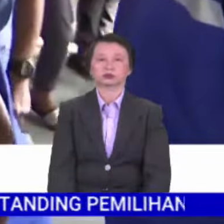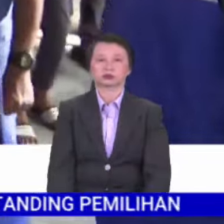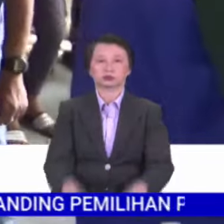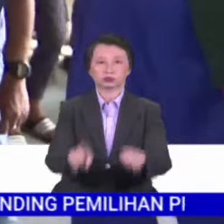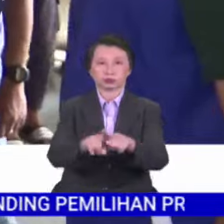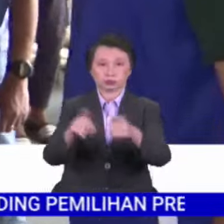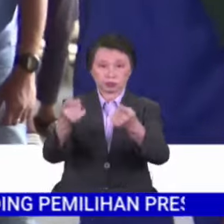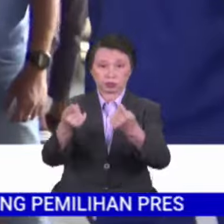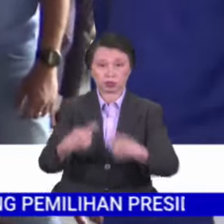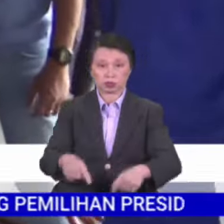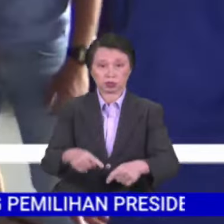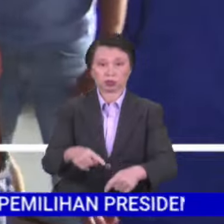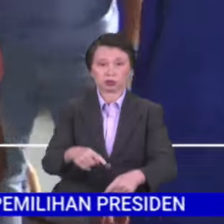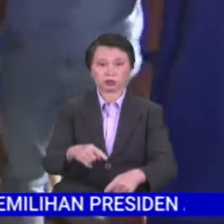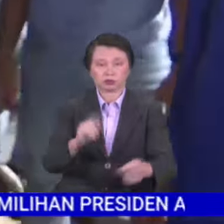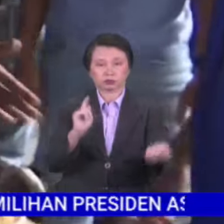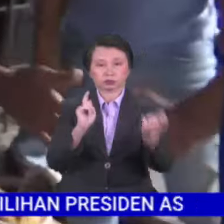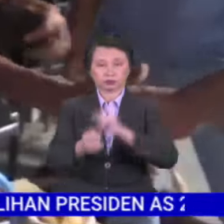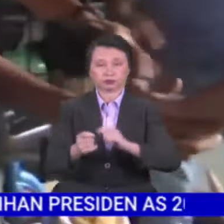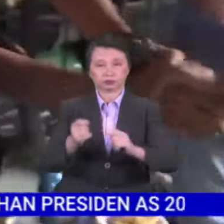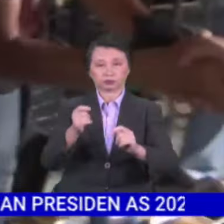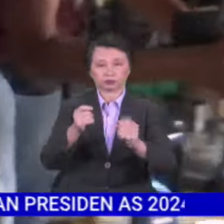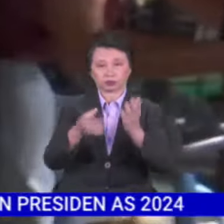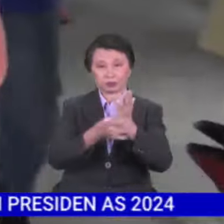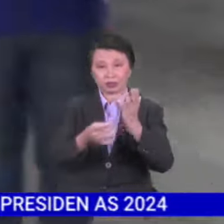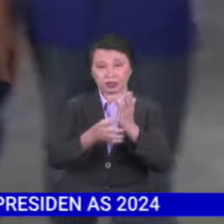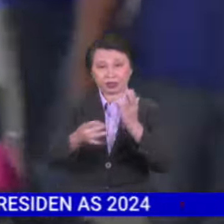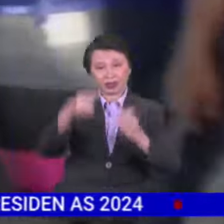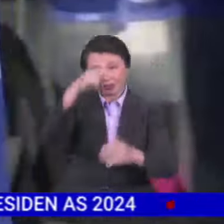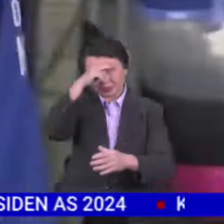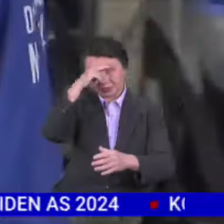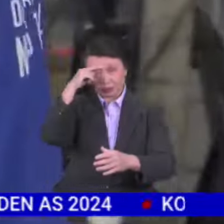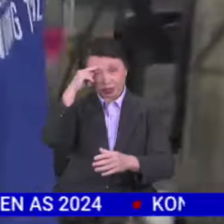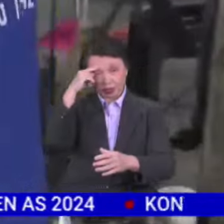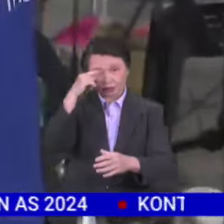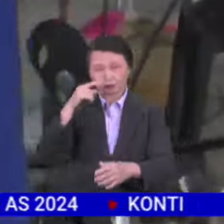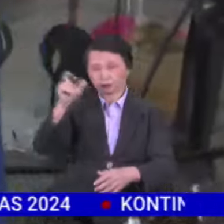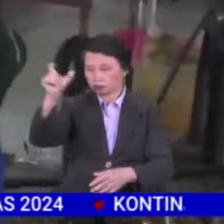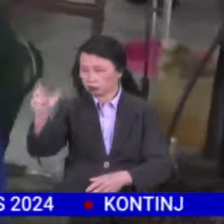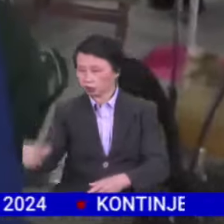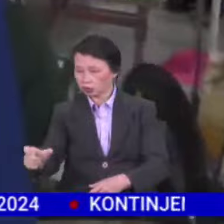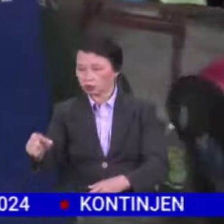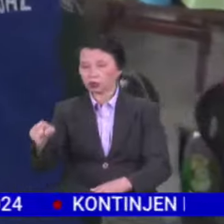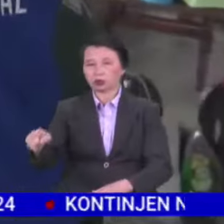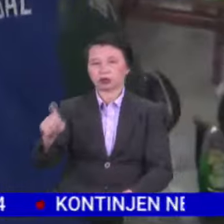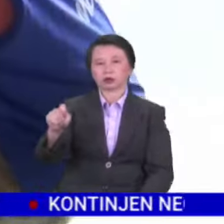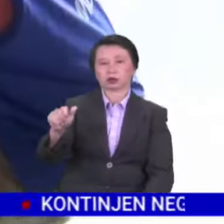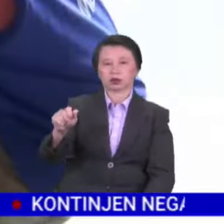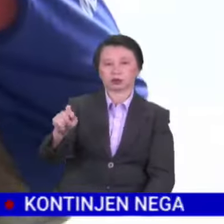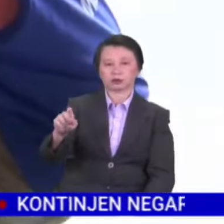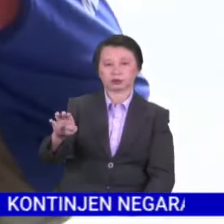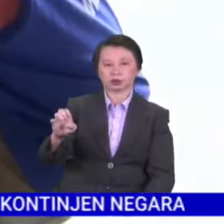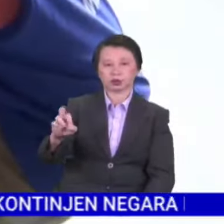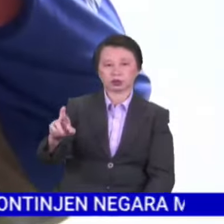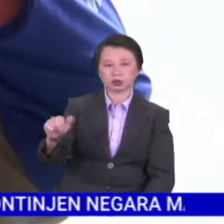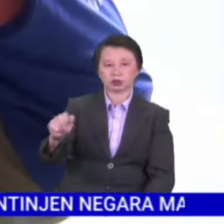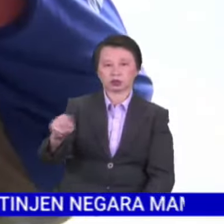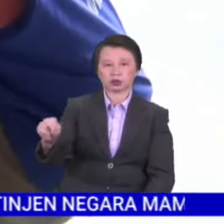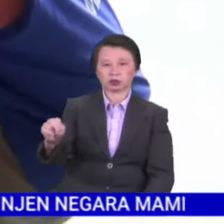Turut hadir ketika sesi menukar minyak hitam, calon BN Nibong Tebal Datuk Sri RS Tanin Tiran.